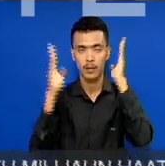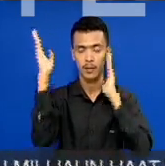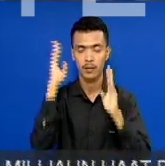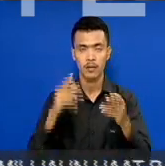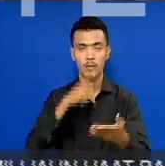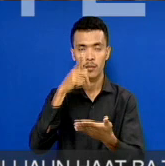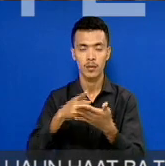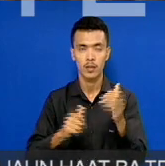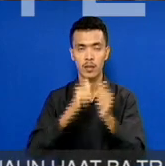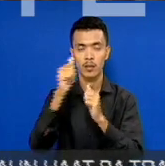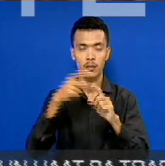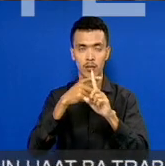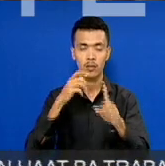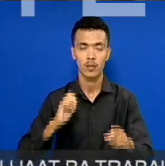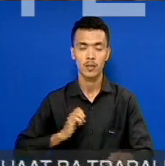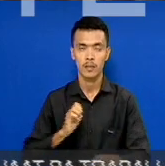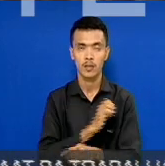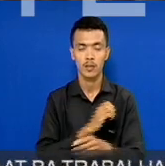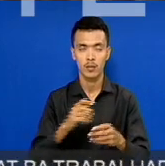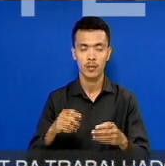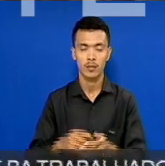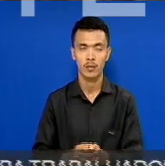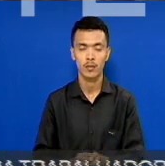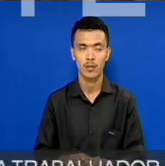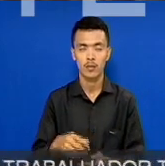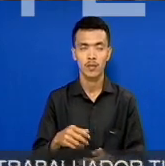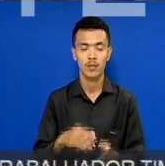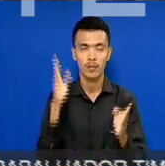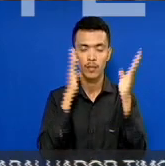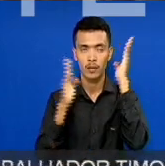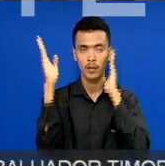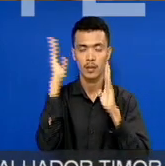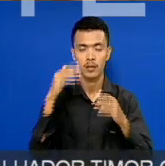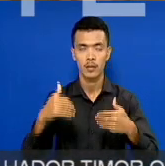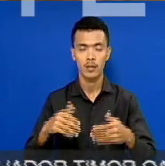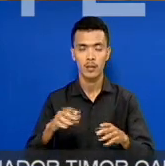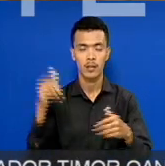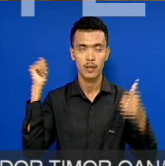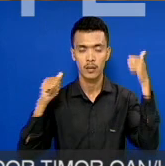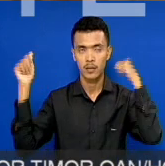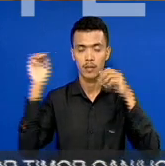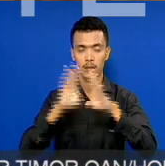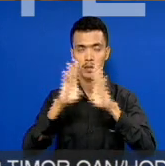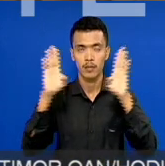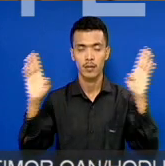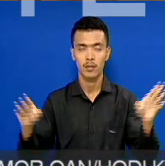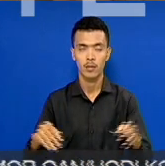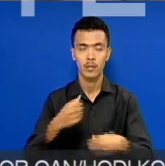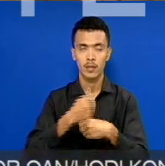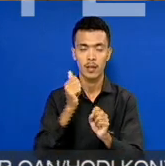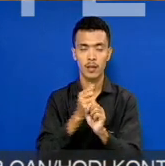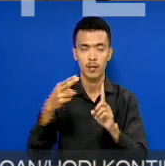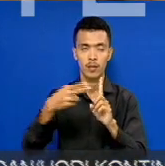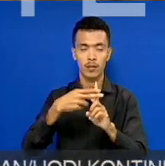Pedido na Tohusi, Embaixador Malásia e Timor-Leste, Amar Zid Zing Zarzid Zing, e atividade de abertura à exposição e educação, na Behalau e